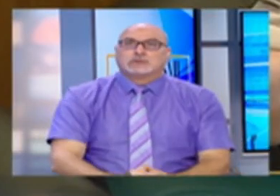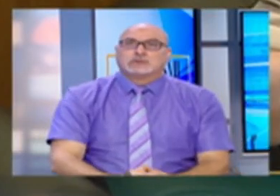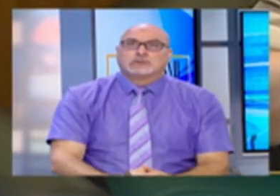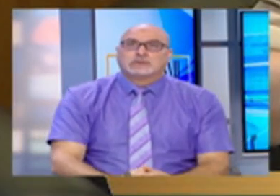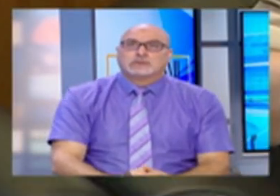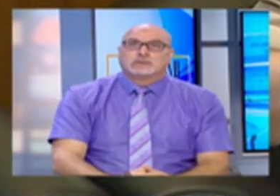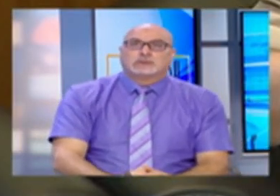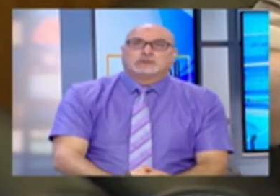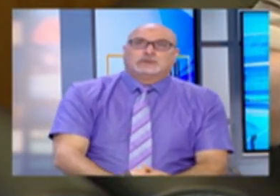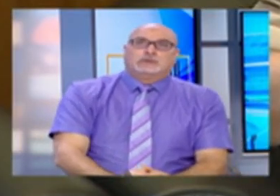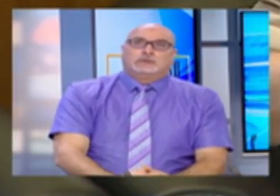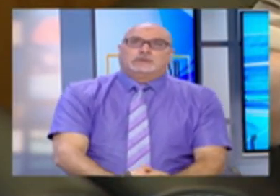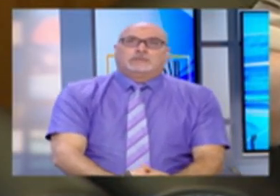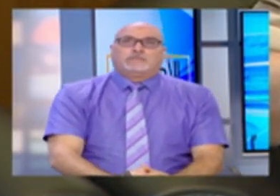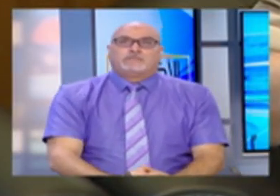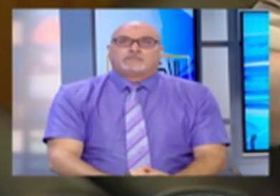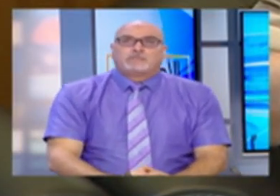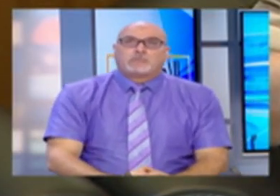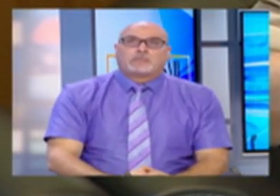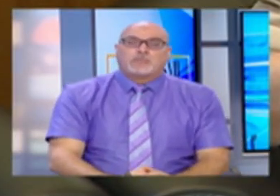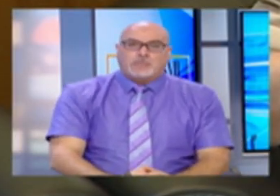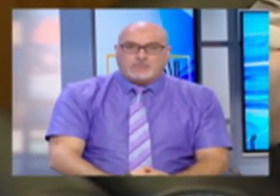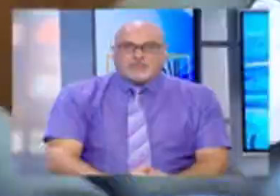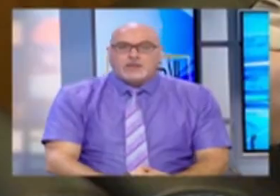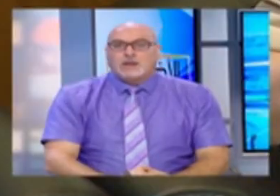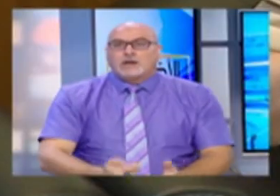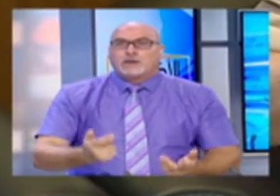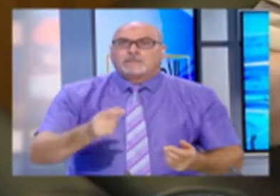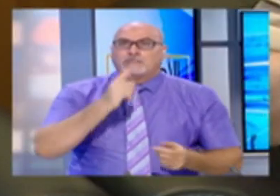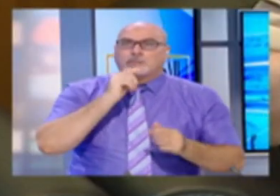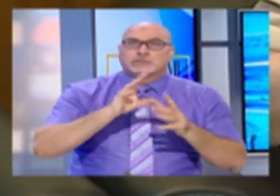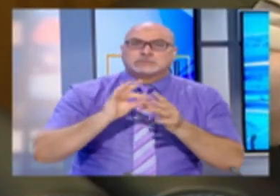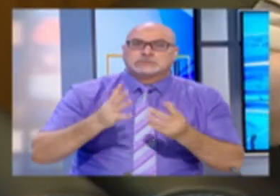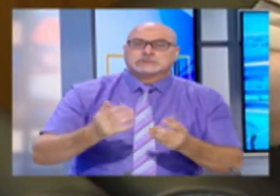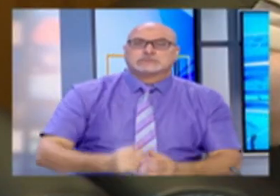الورشة التي جاءت بمناسبة